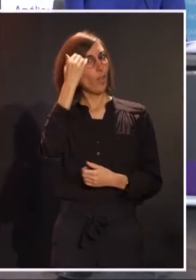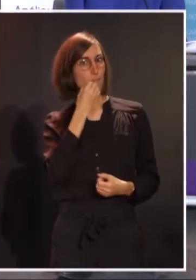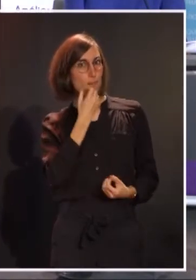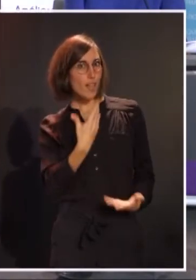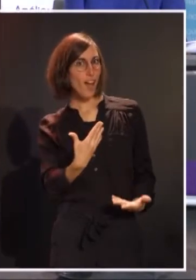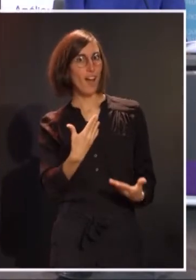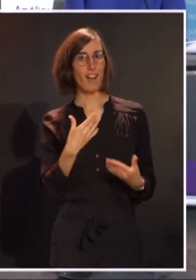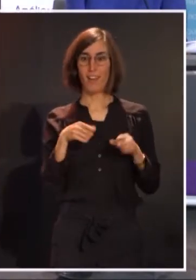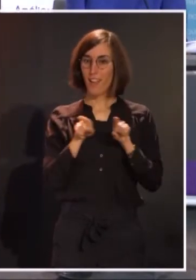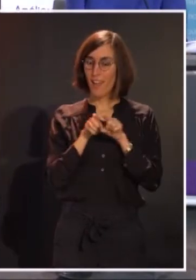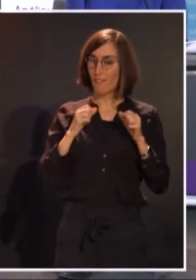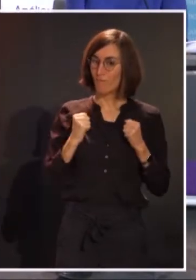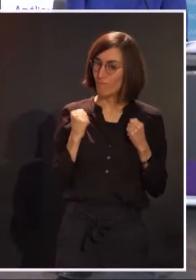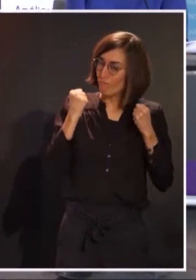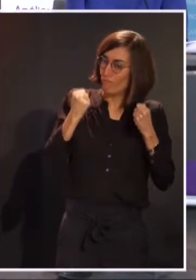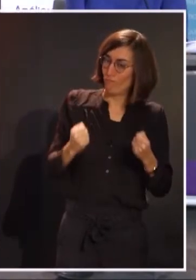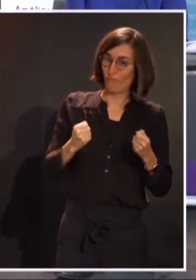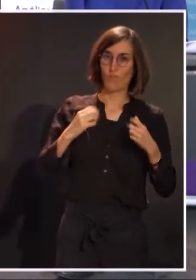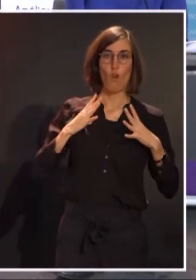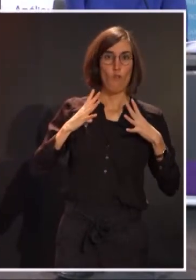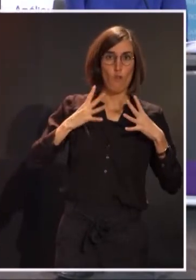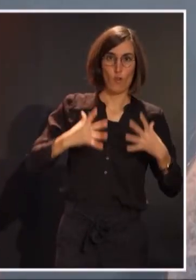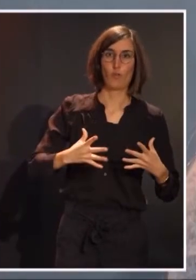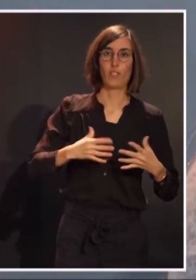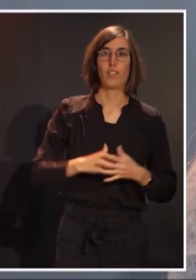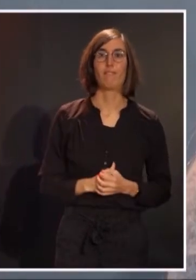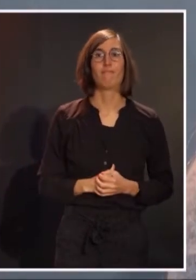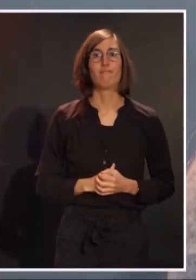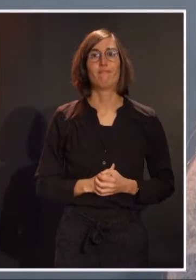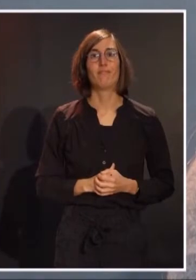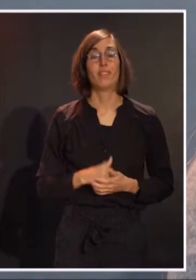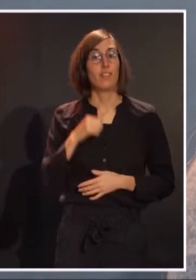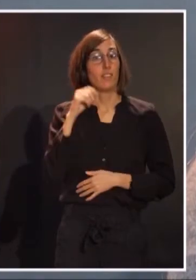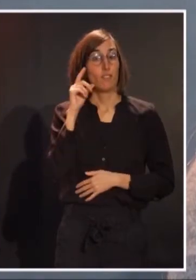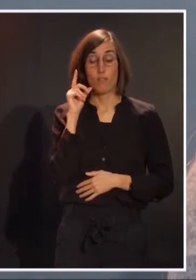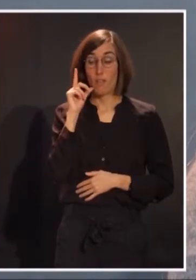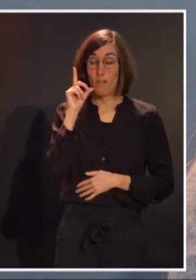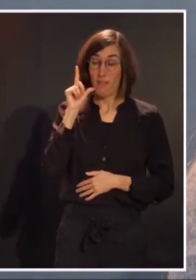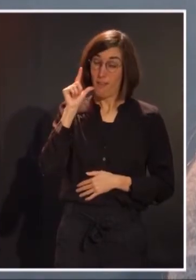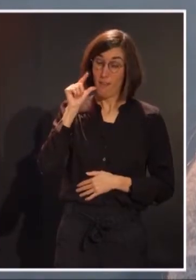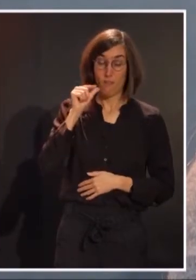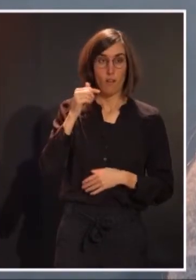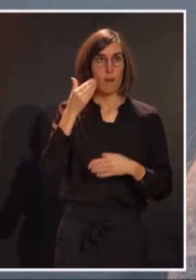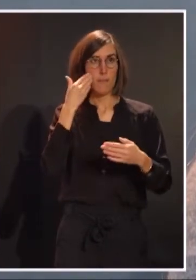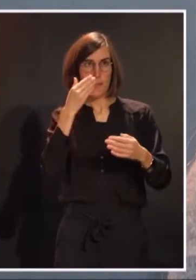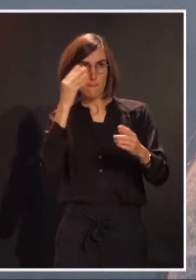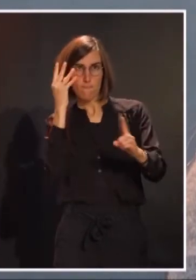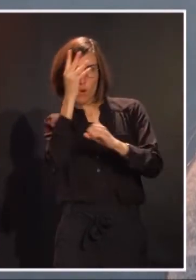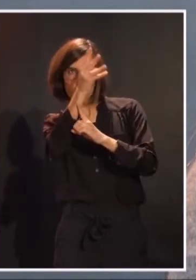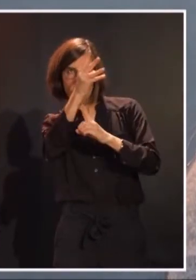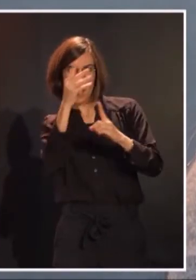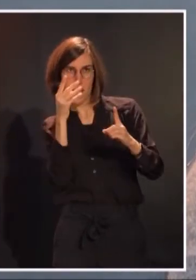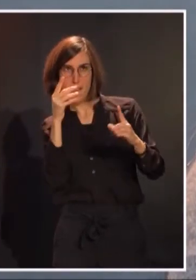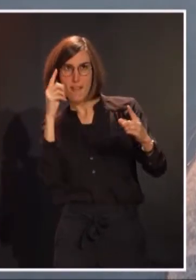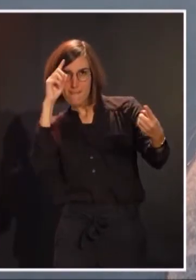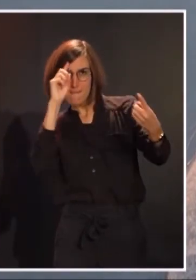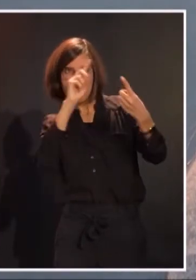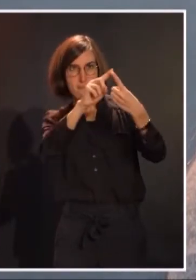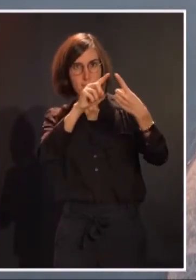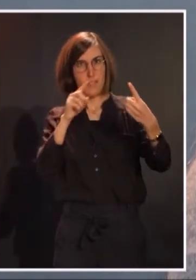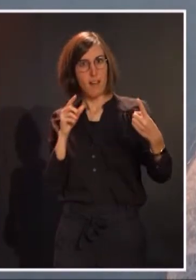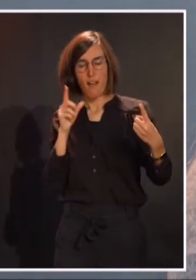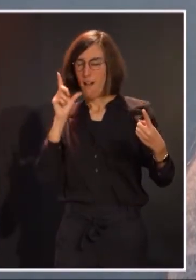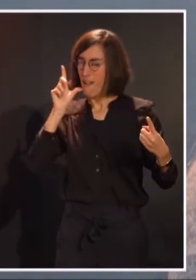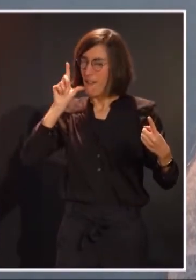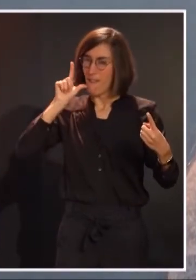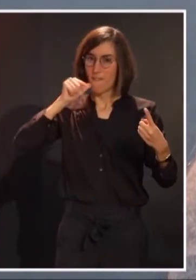Donc elle fournit beaucoup d'efforts pour aboutir à son projet. C'est vraiment un choix d'être dans cette formation. Donc elle est